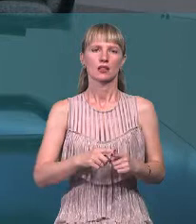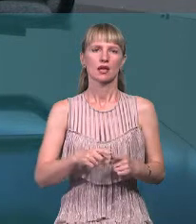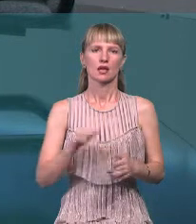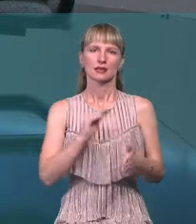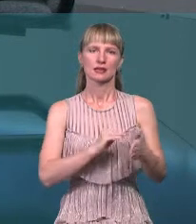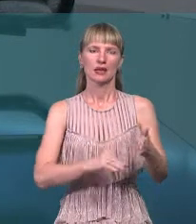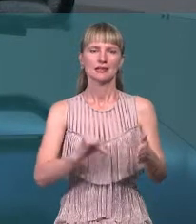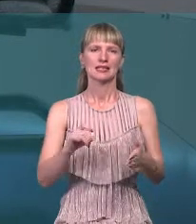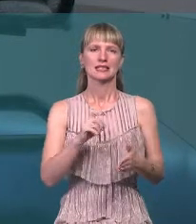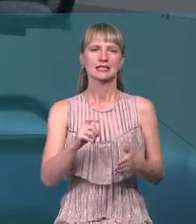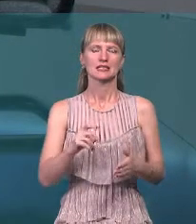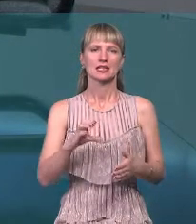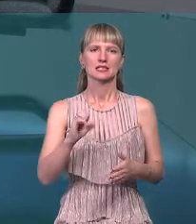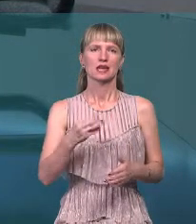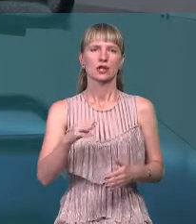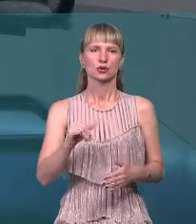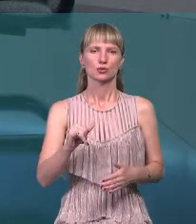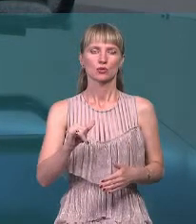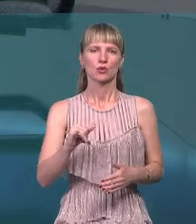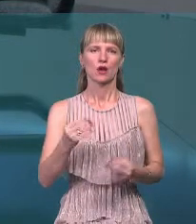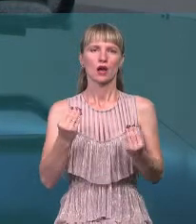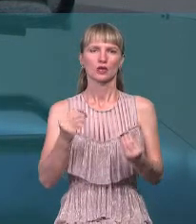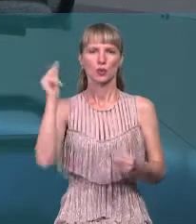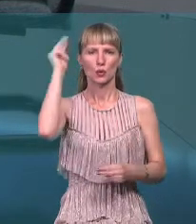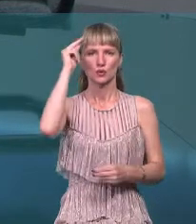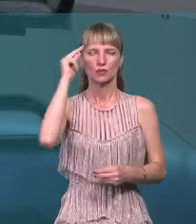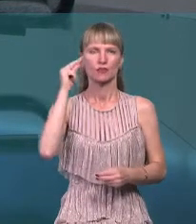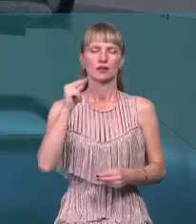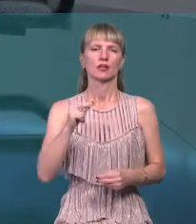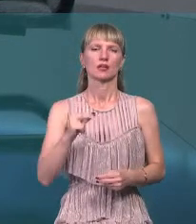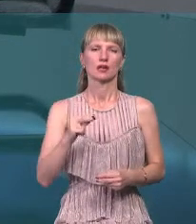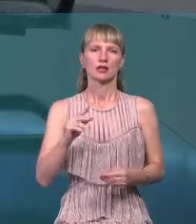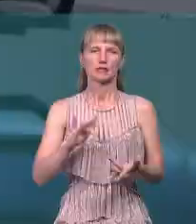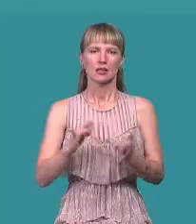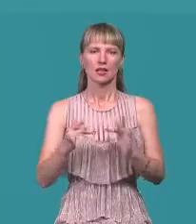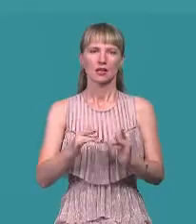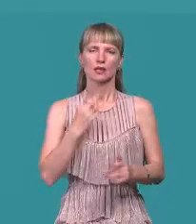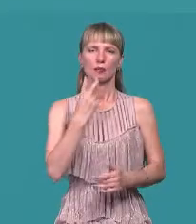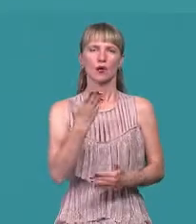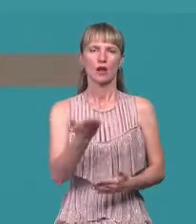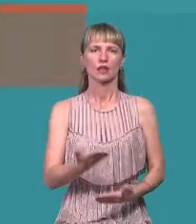із сайту Українського центру якості освіти. Тож, давайте поглянемо.